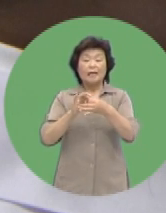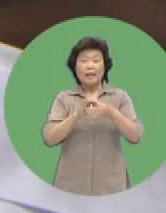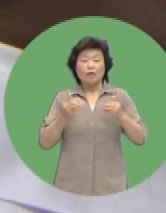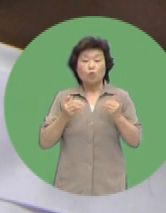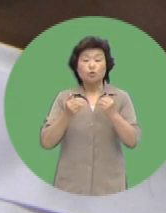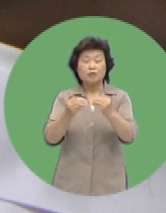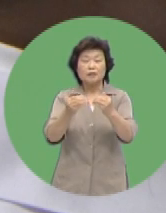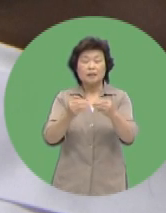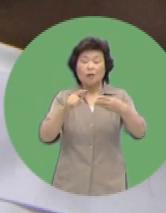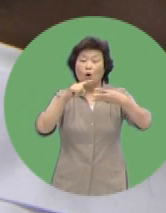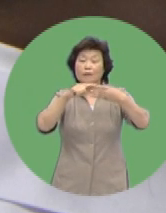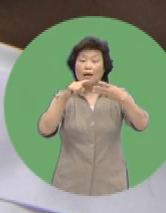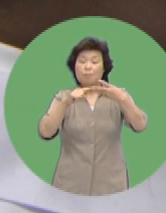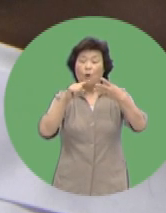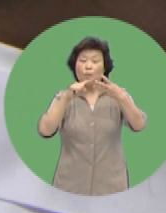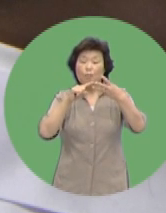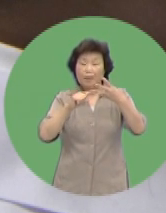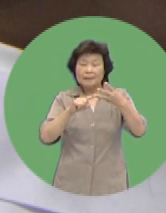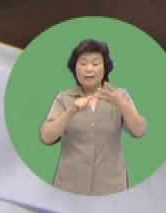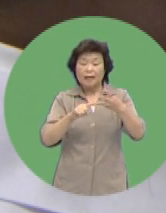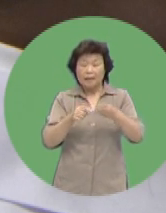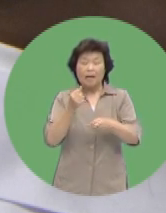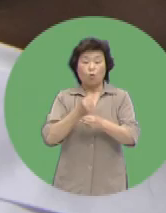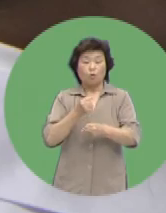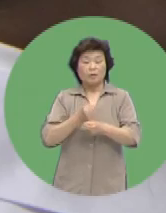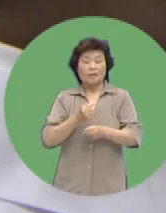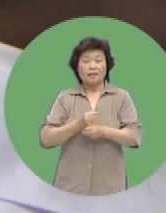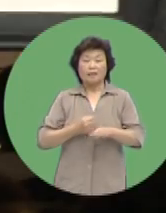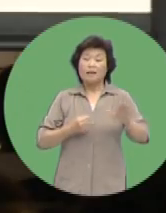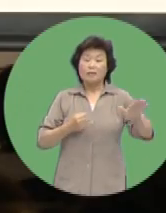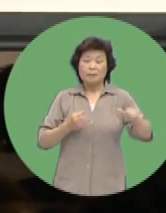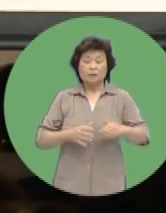の3本柱で構成されています。